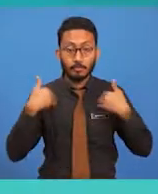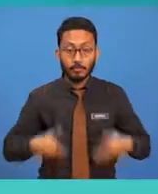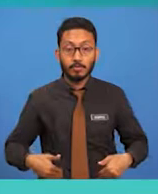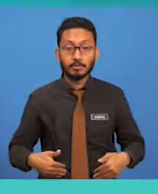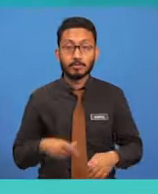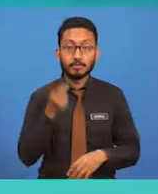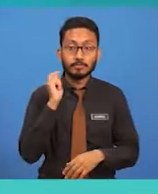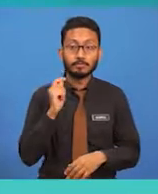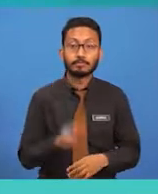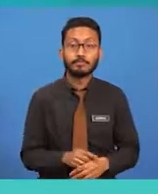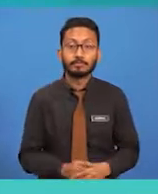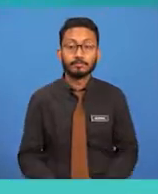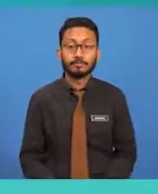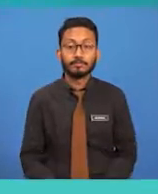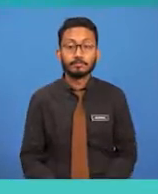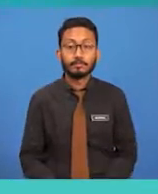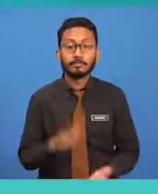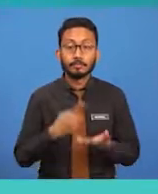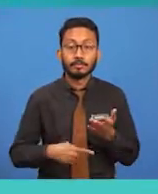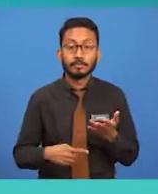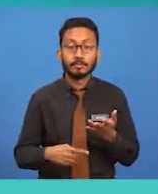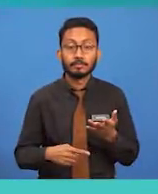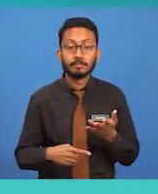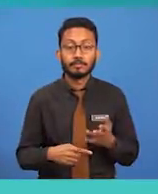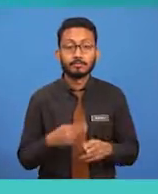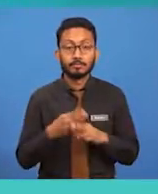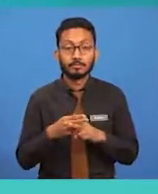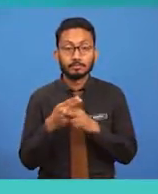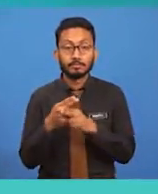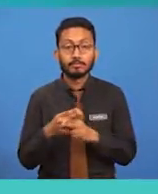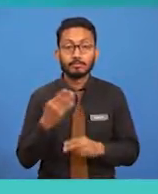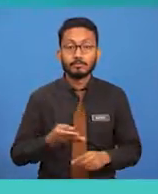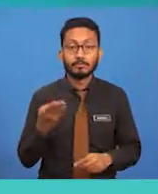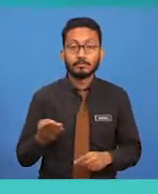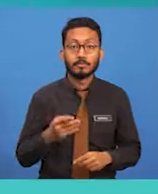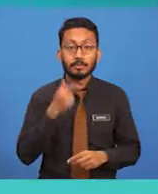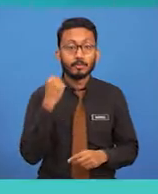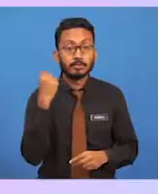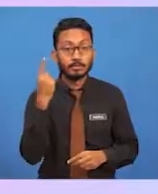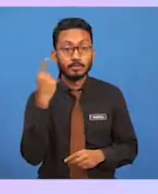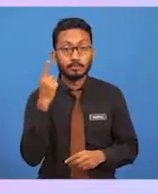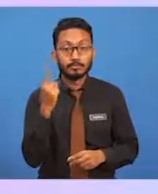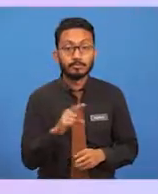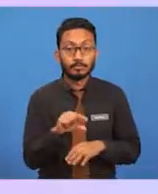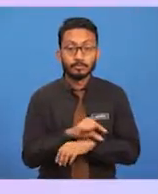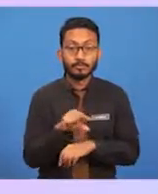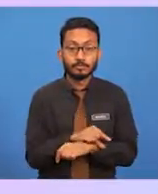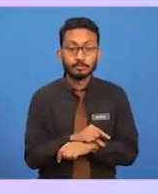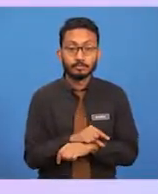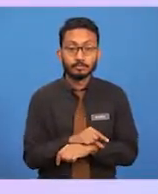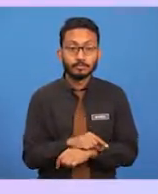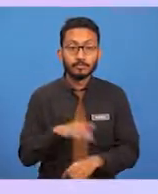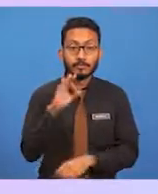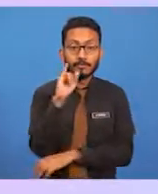anda apakah pula barangan yang sering digunakan dalam identiti korporat? Berikut